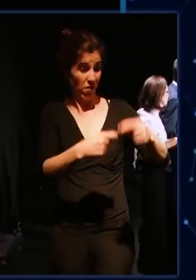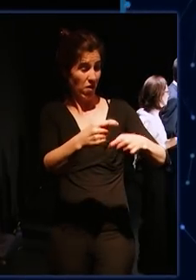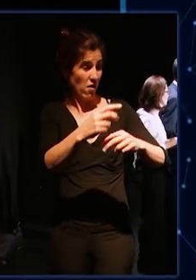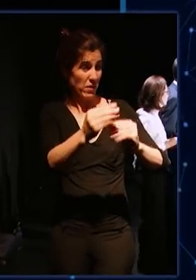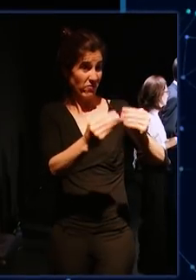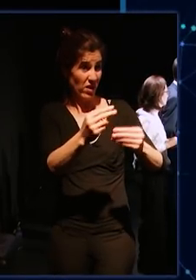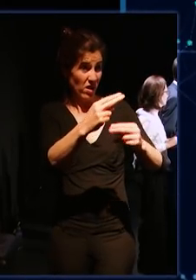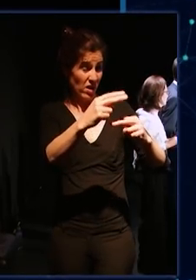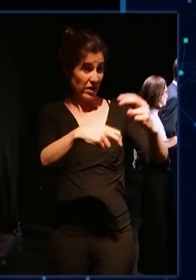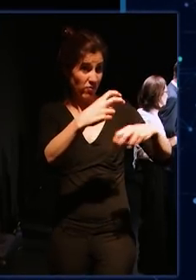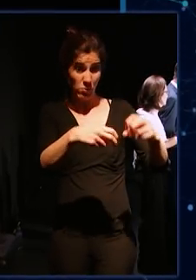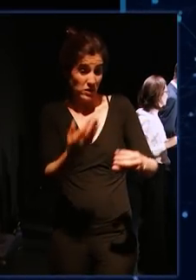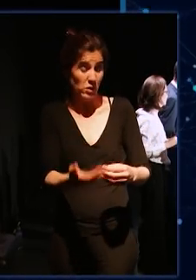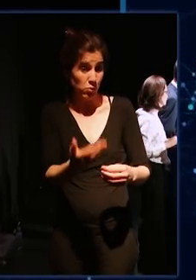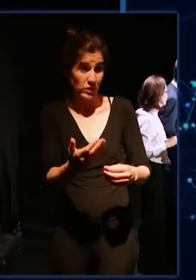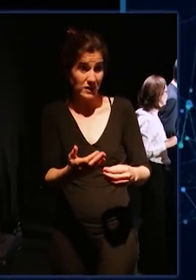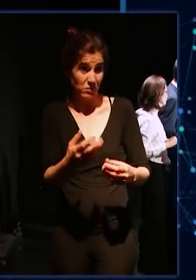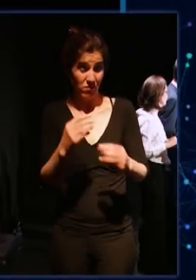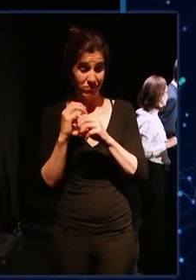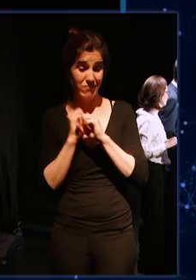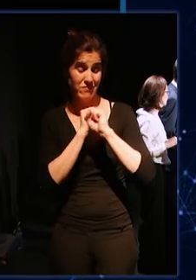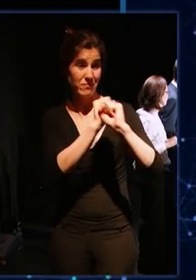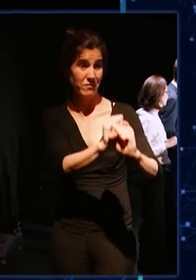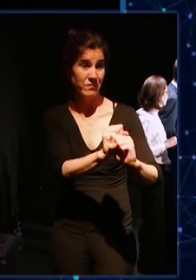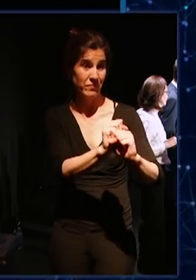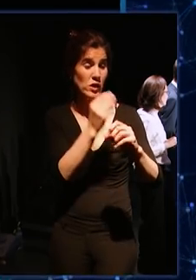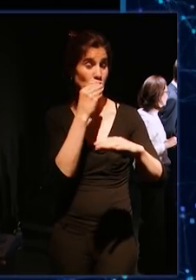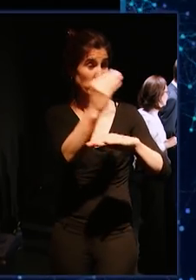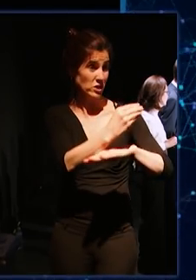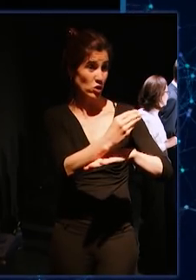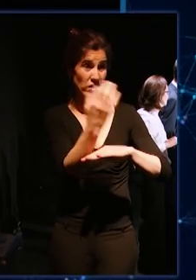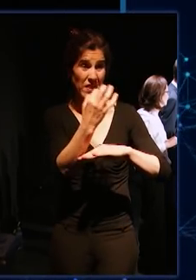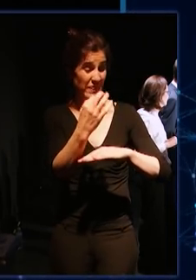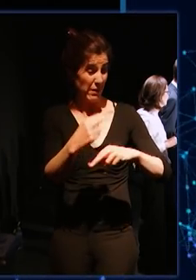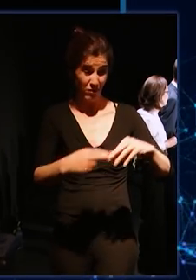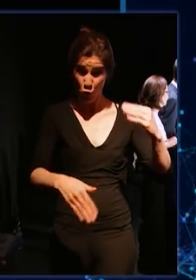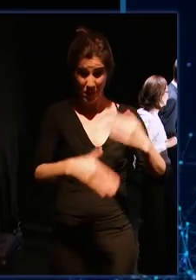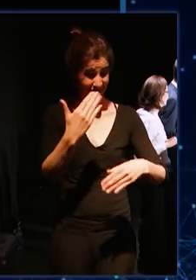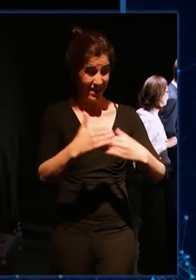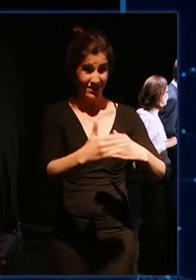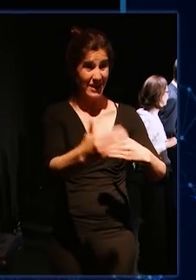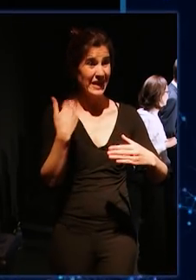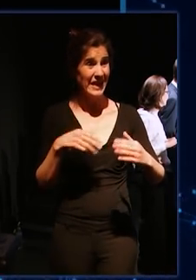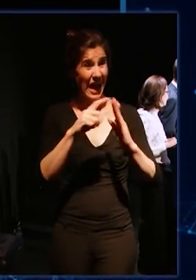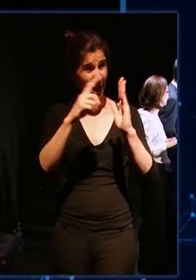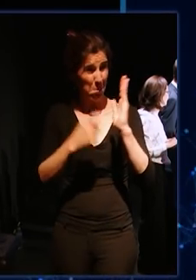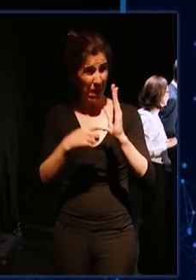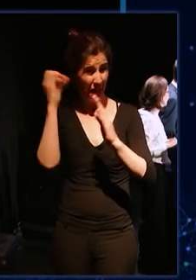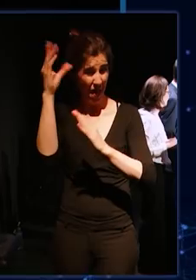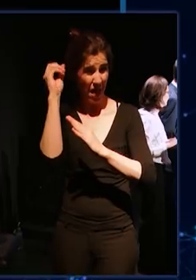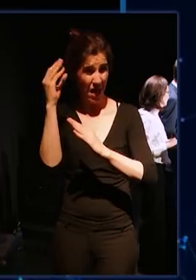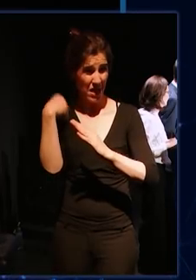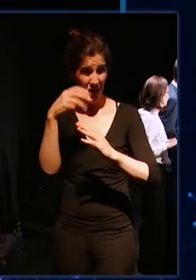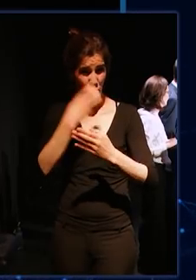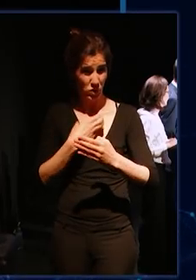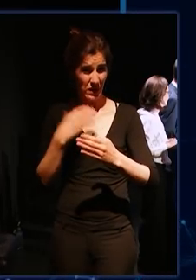unes subvencions. Les obres s'han de començar perquè s'han d'acabar en un termini, les teníem que començar. És un tema que s'ha debatut en el ple durant